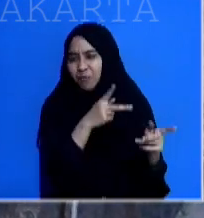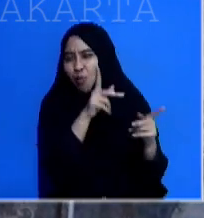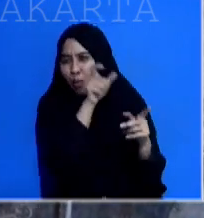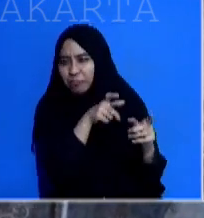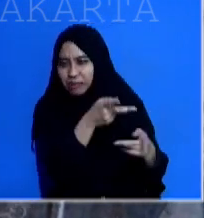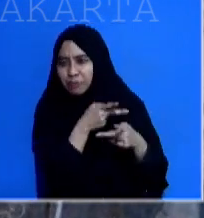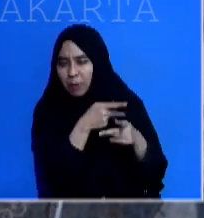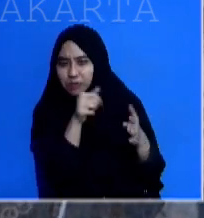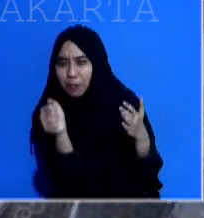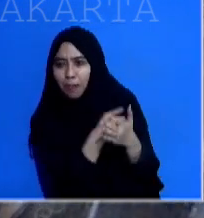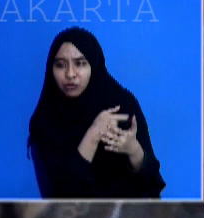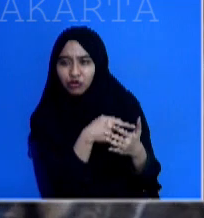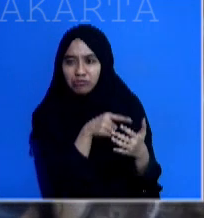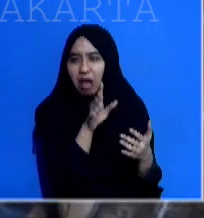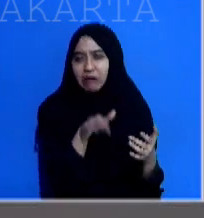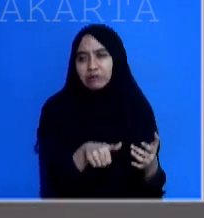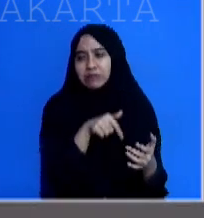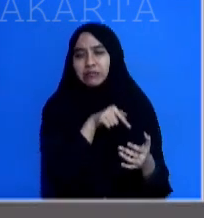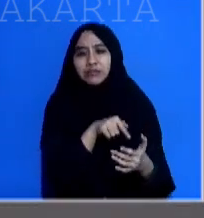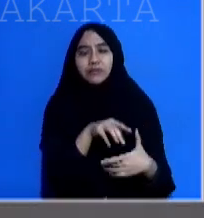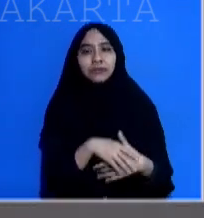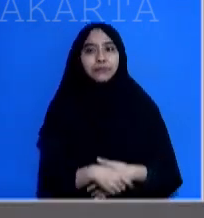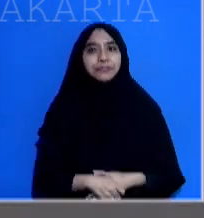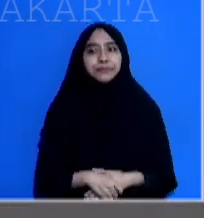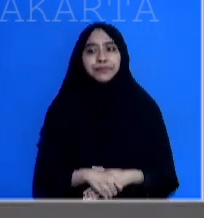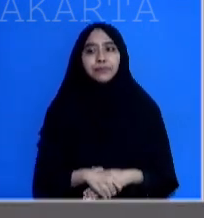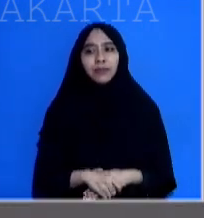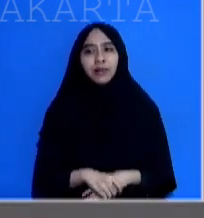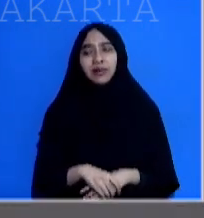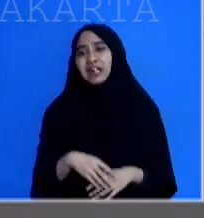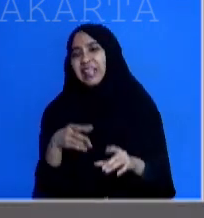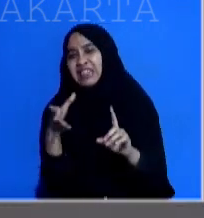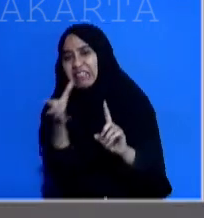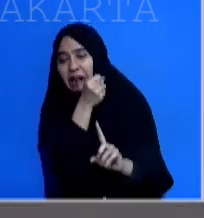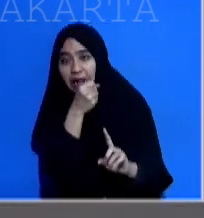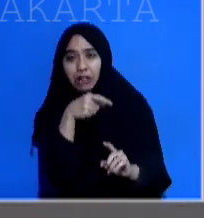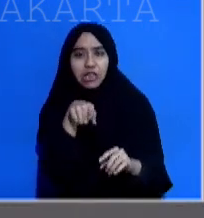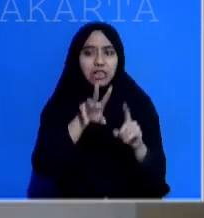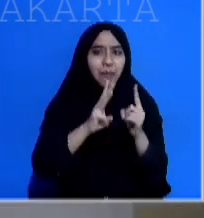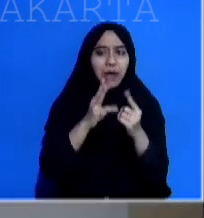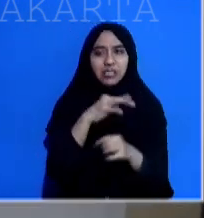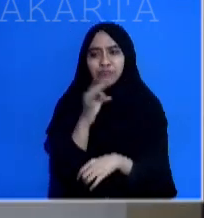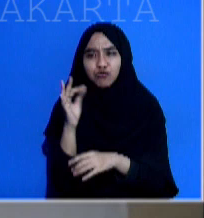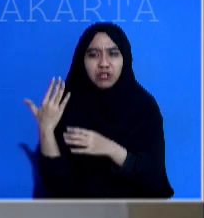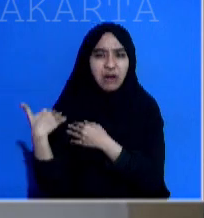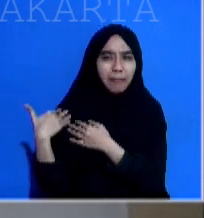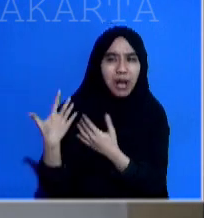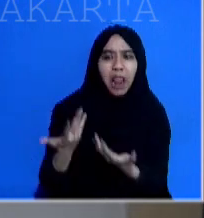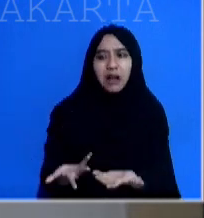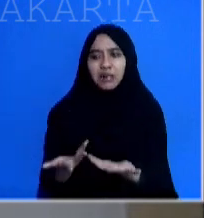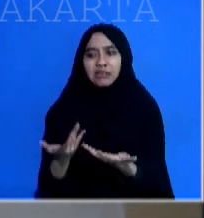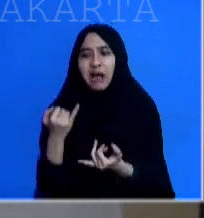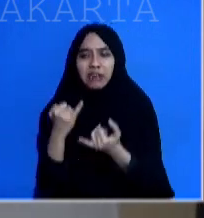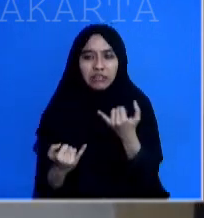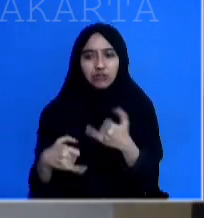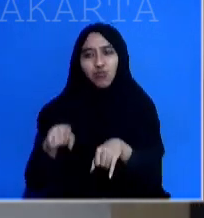dihapuskan e Jan fusanya Agung menargetkan sebanyak 13.000 jaminan fidusia yang telah berakhir jangka